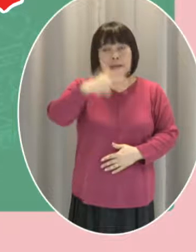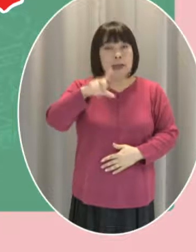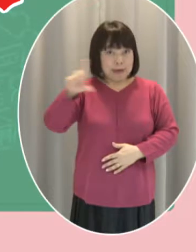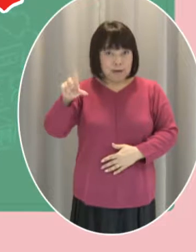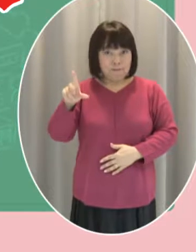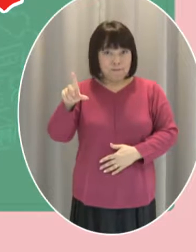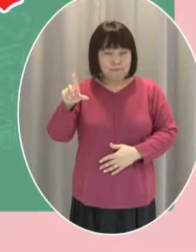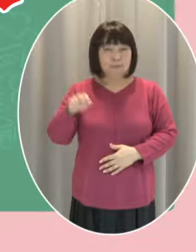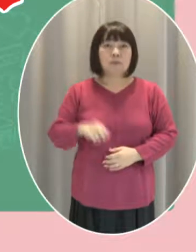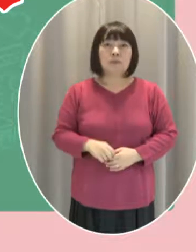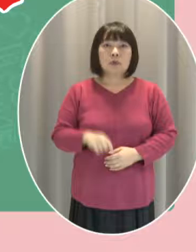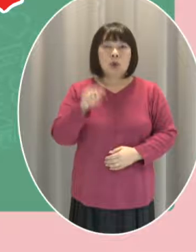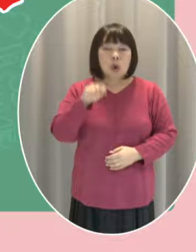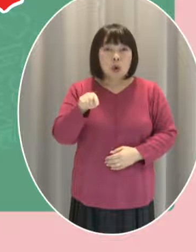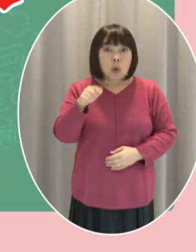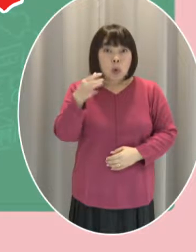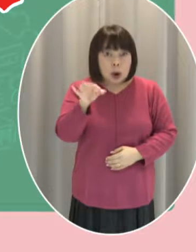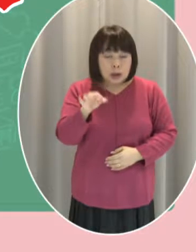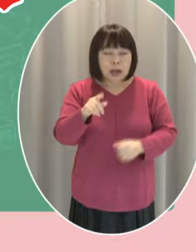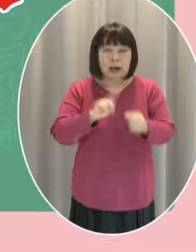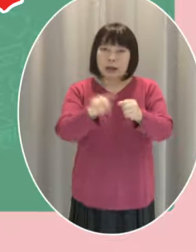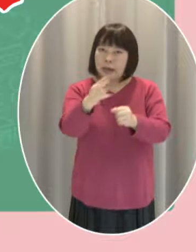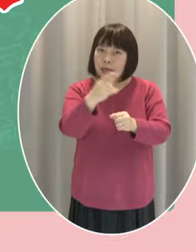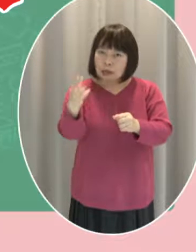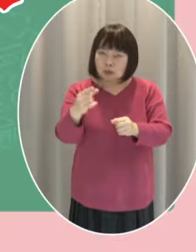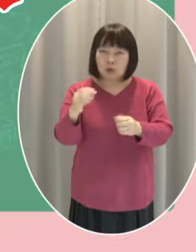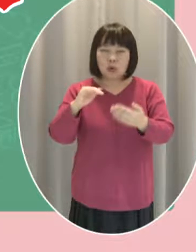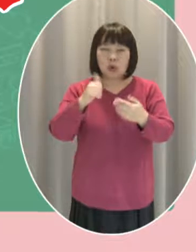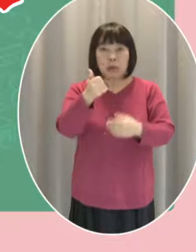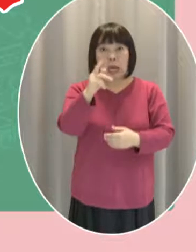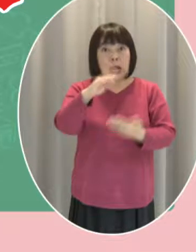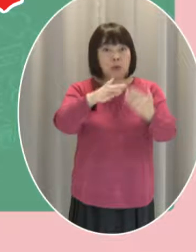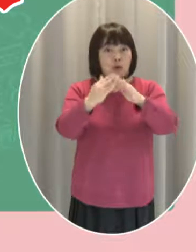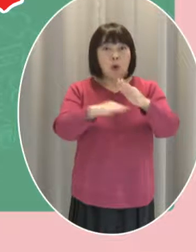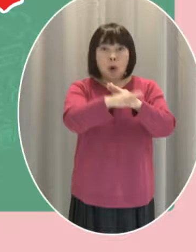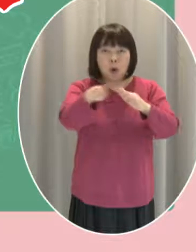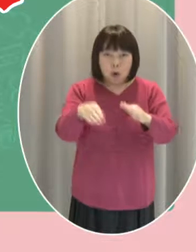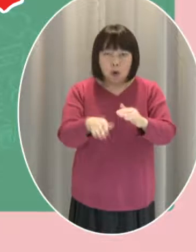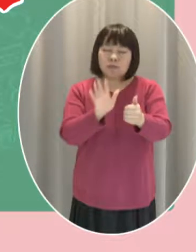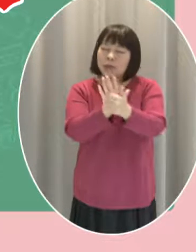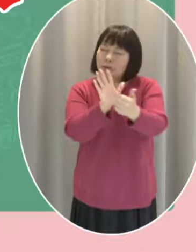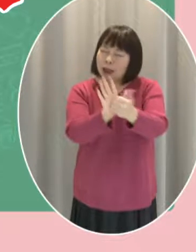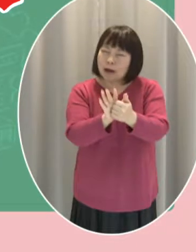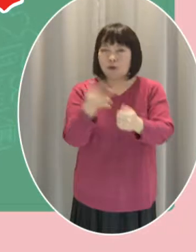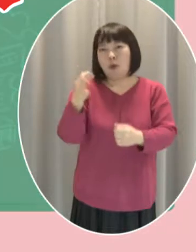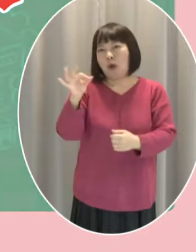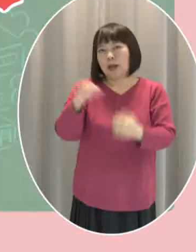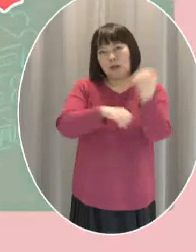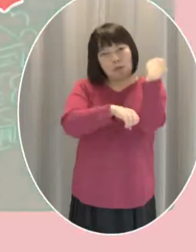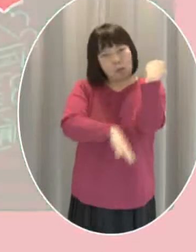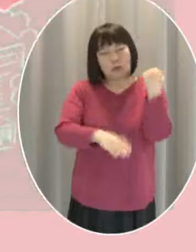来年度の多可町を支える募金ですぜひご協力ください